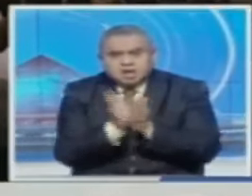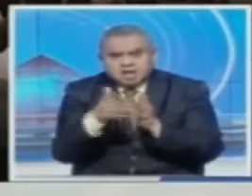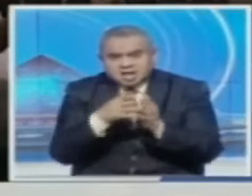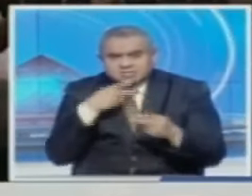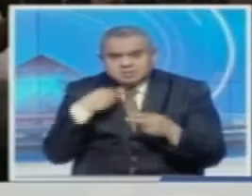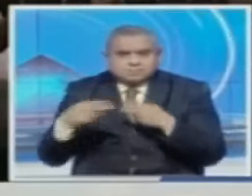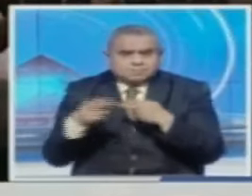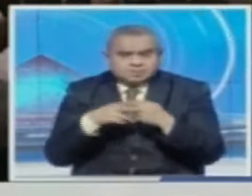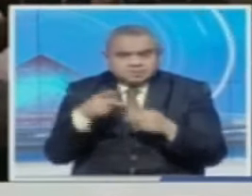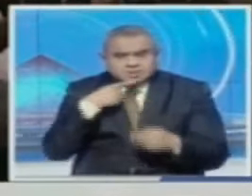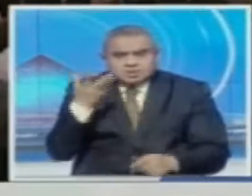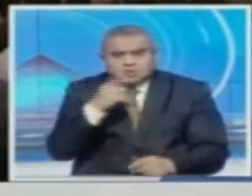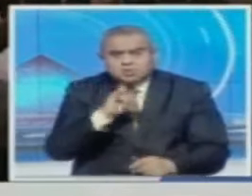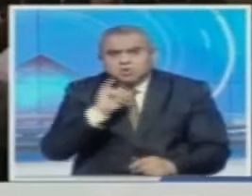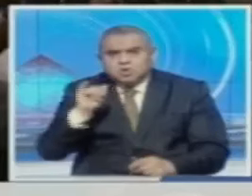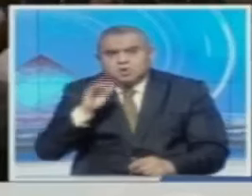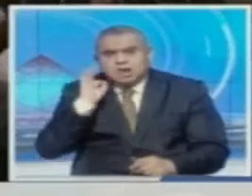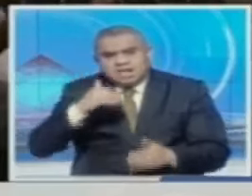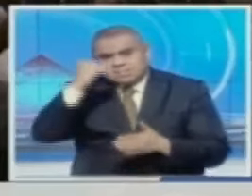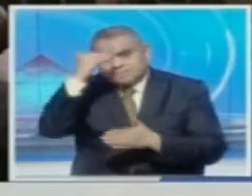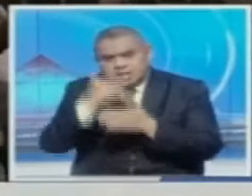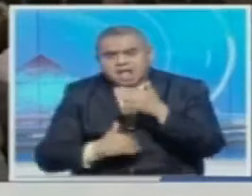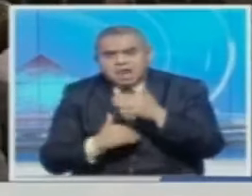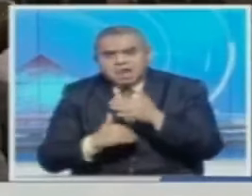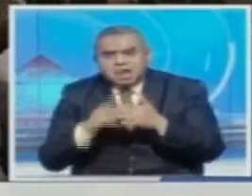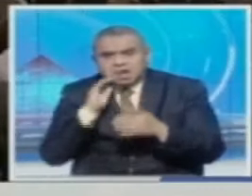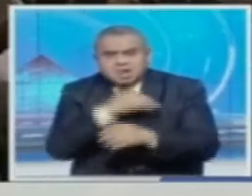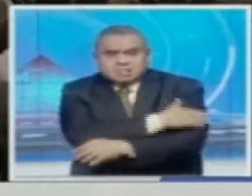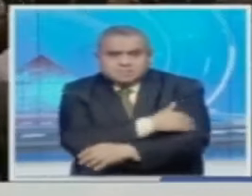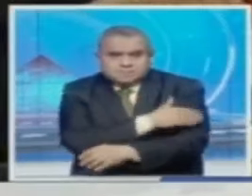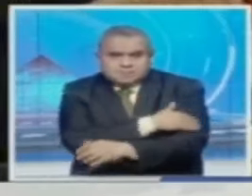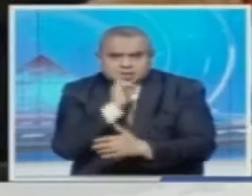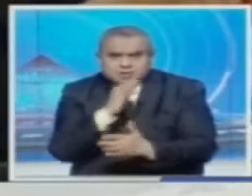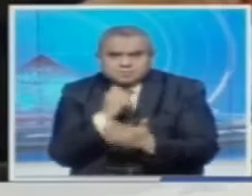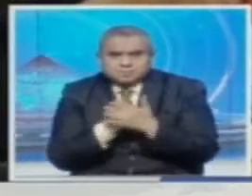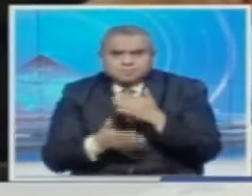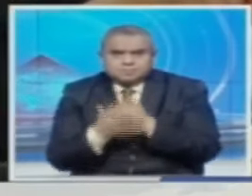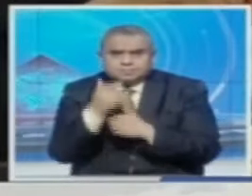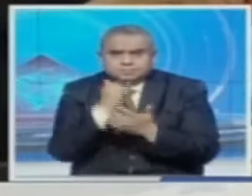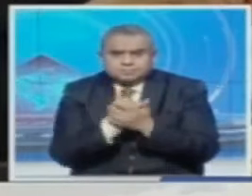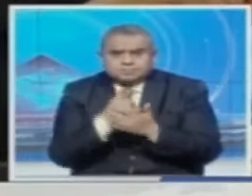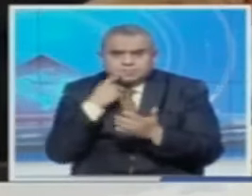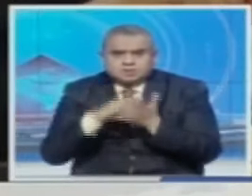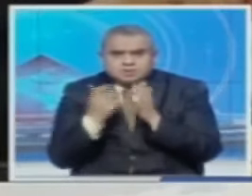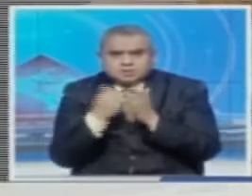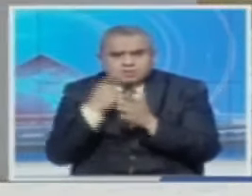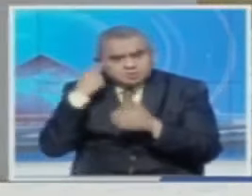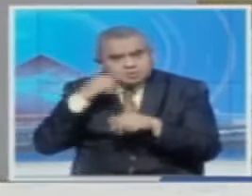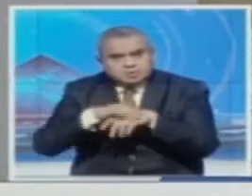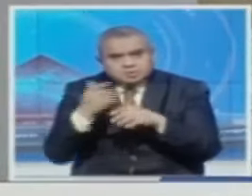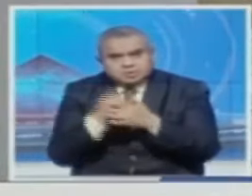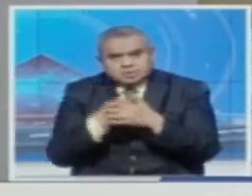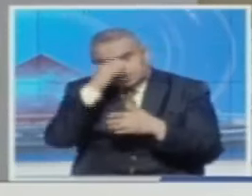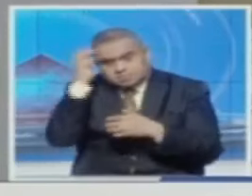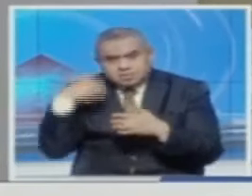هذا العدد يجب أن يقل في أن تحصل من يريد أن يشكل حزب